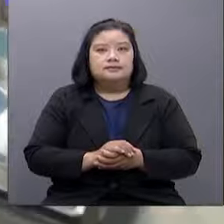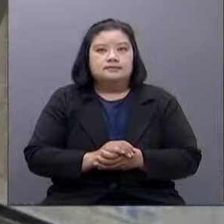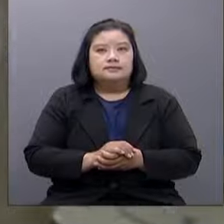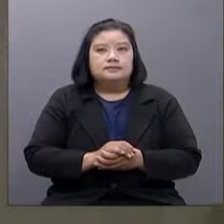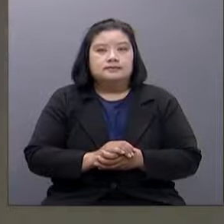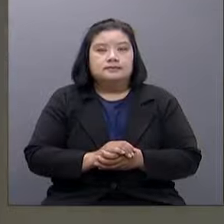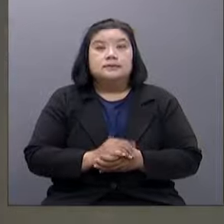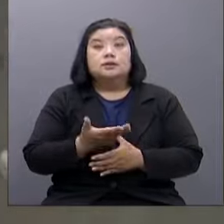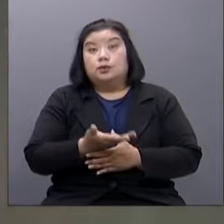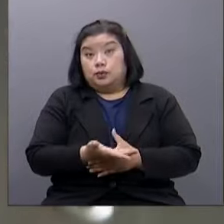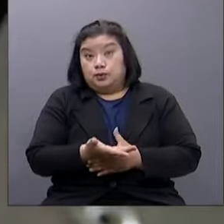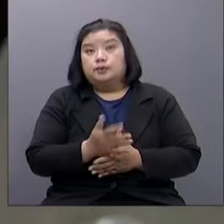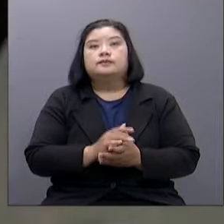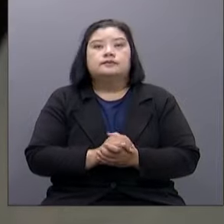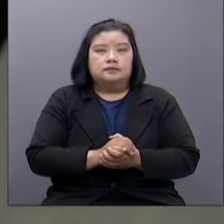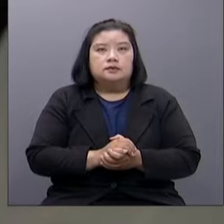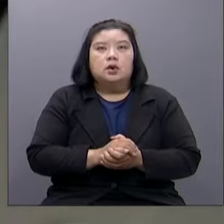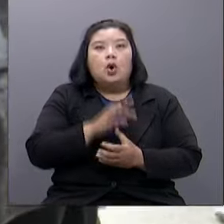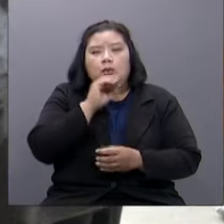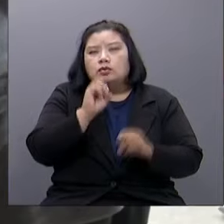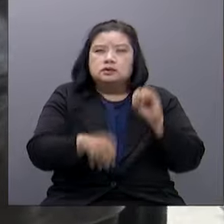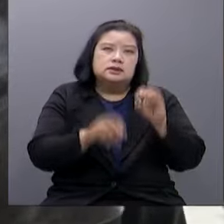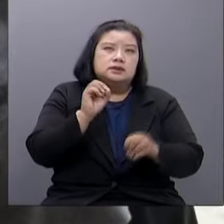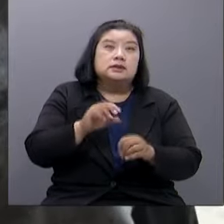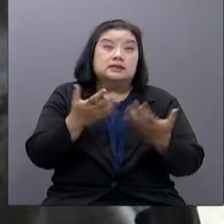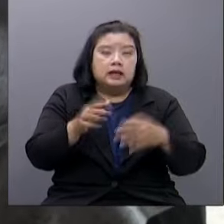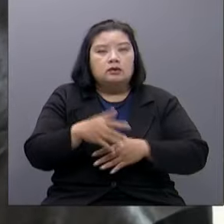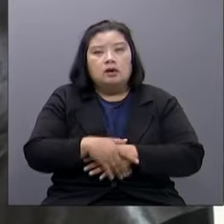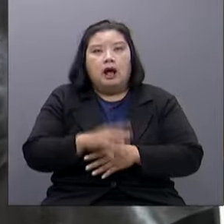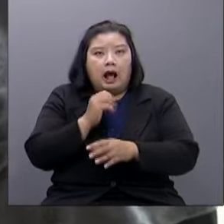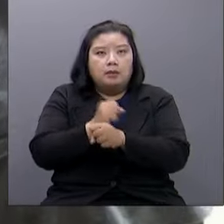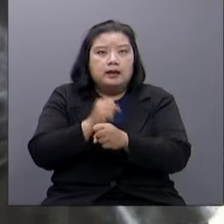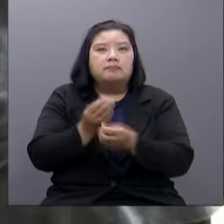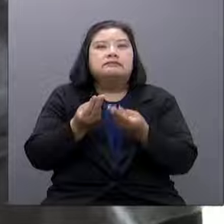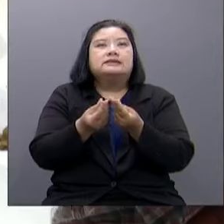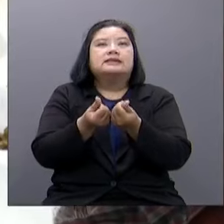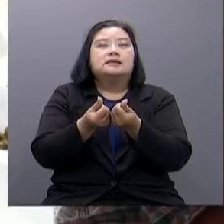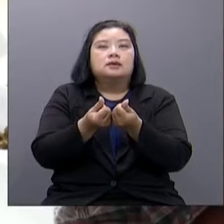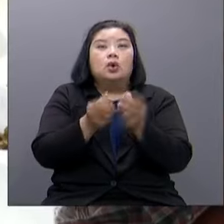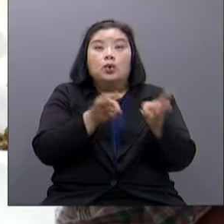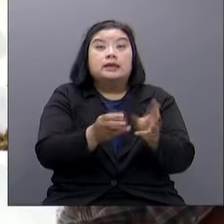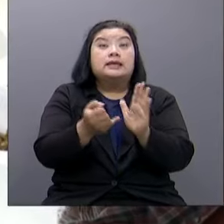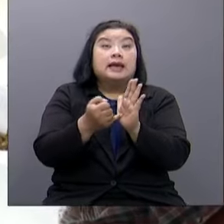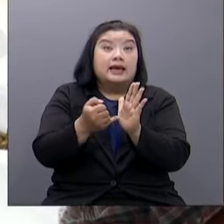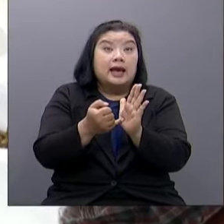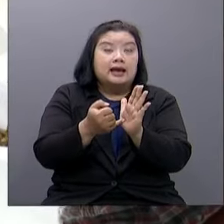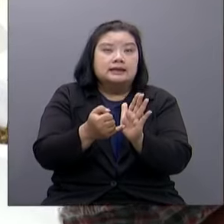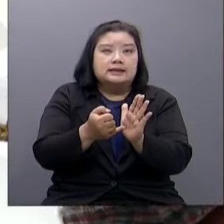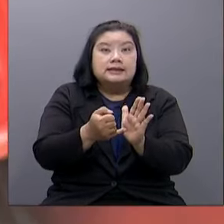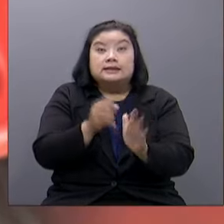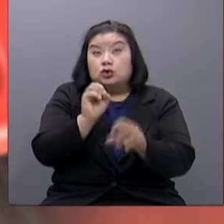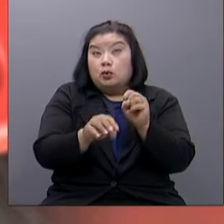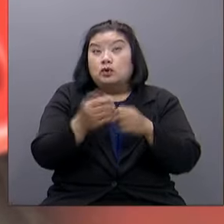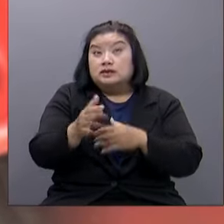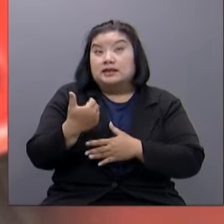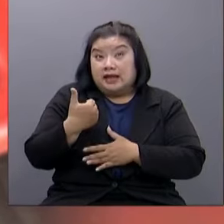นี่คือเครื่องแปลสภาพจากเศษอาหารให้เป็นวัสดุปรับปรุงดินวิธีการง่ายๆเพียงแค่เทขยะอินทรีย์เข้าไ